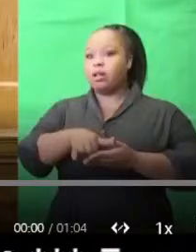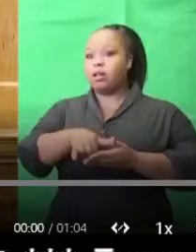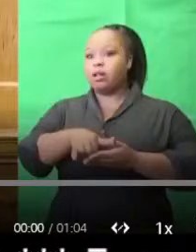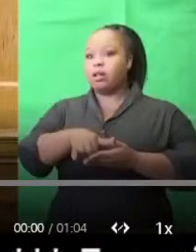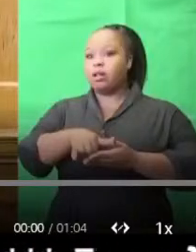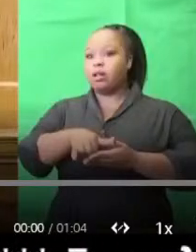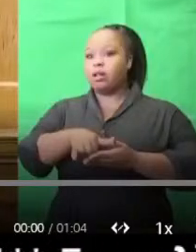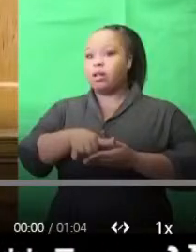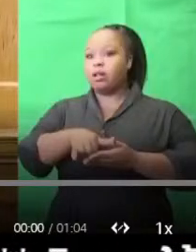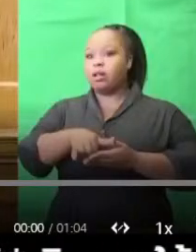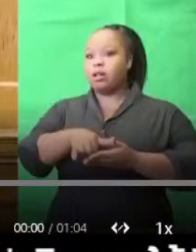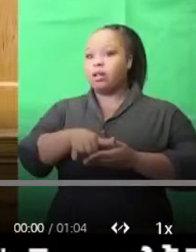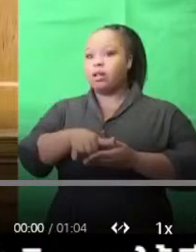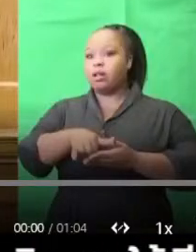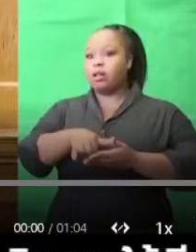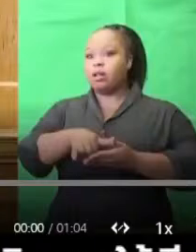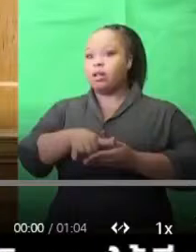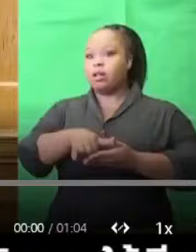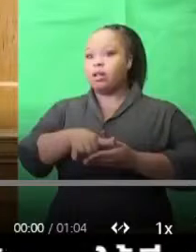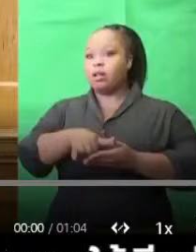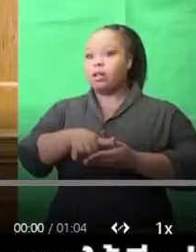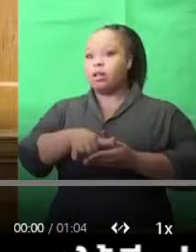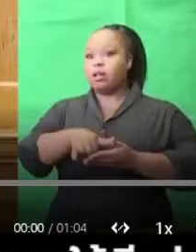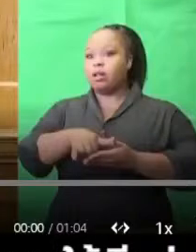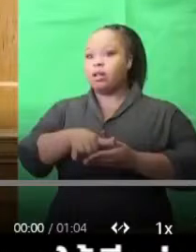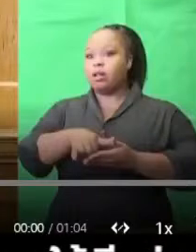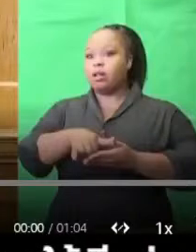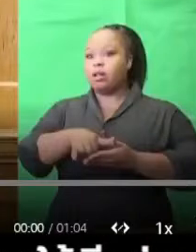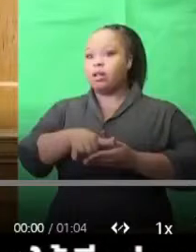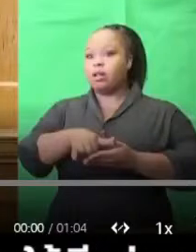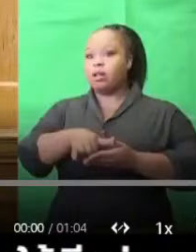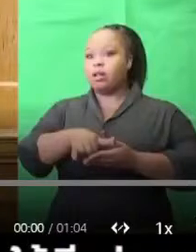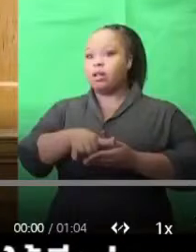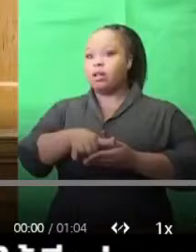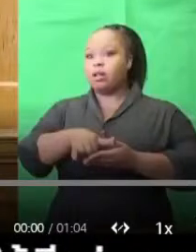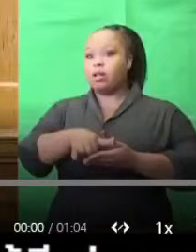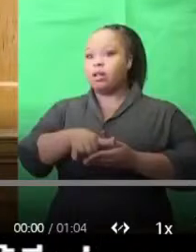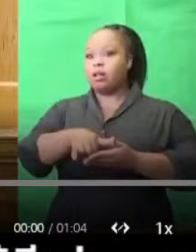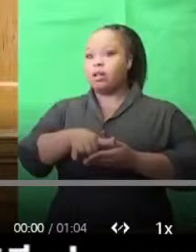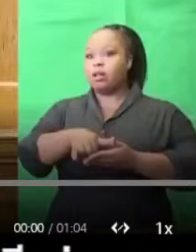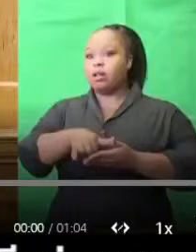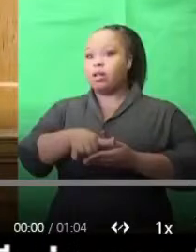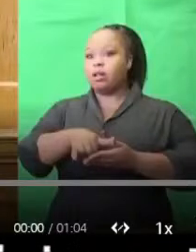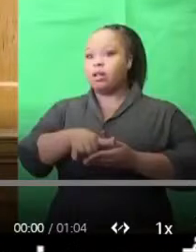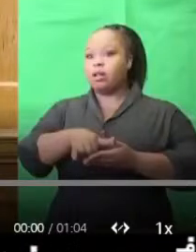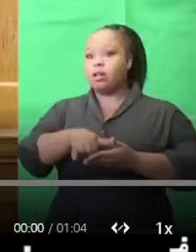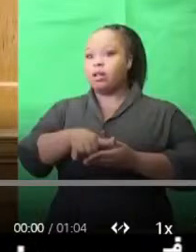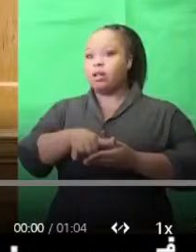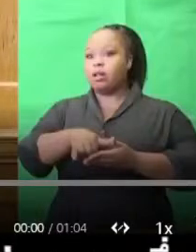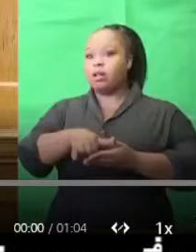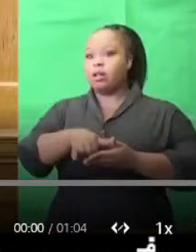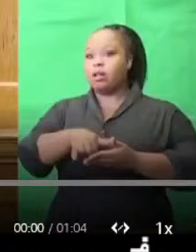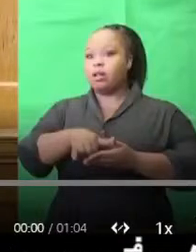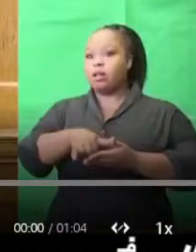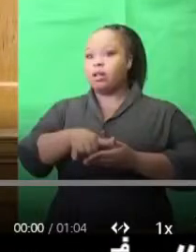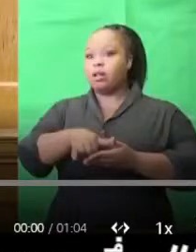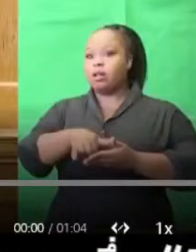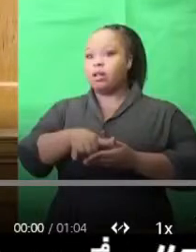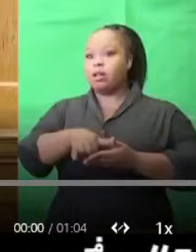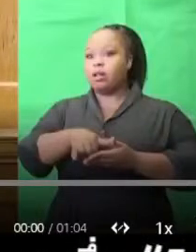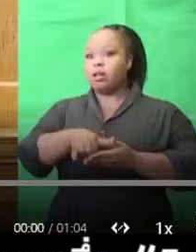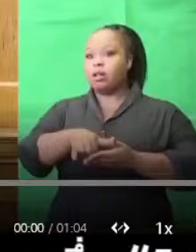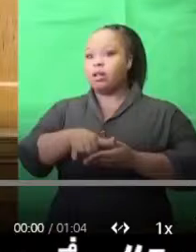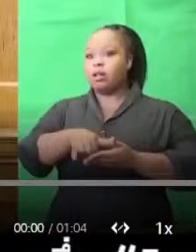โทษแอฟริกาใต้ที่กำลังแย่อยู่แล้วคุณยิ่งทำให้ประชาชนใน 878ประเทศที่ถูกแบรนด์